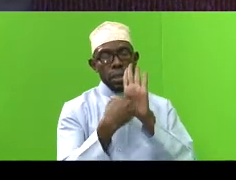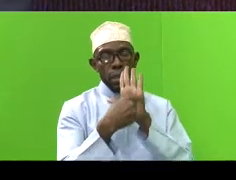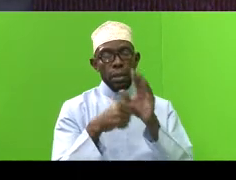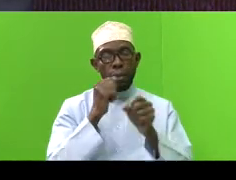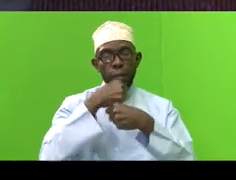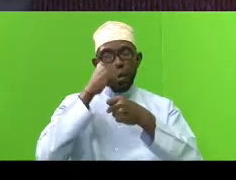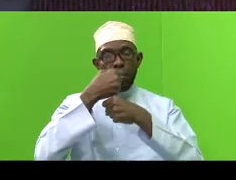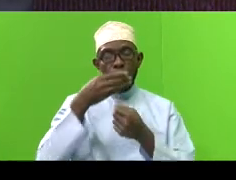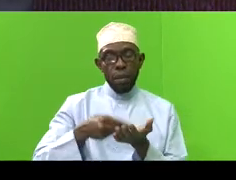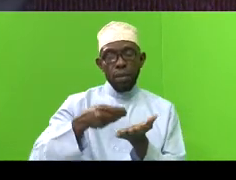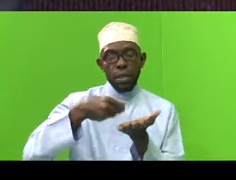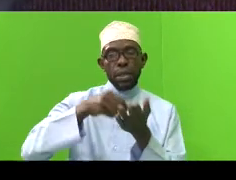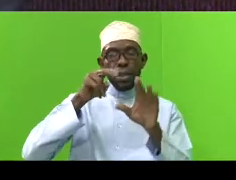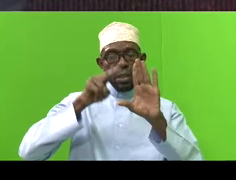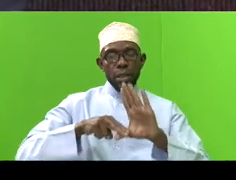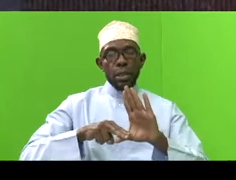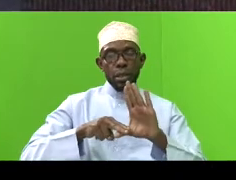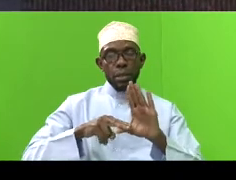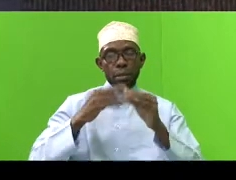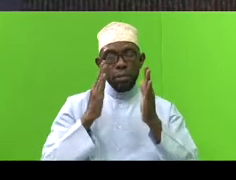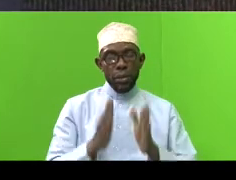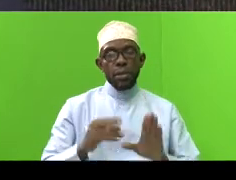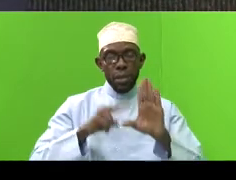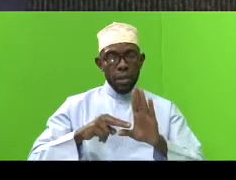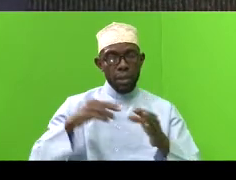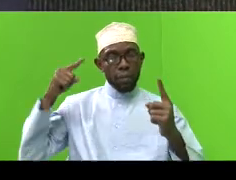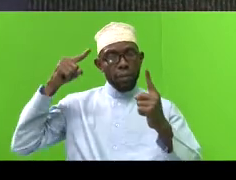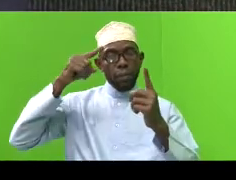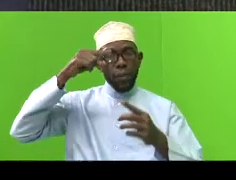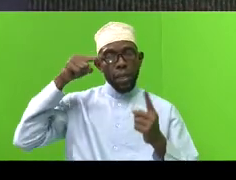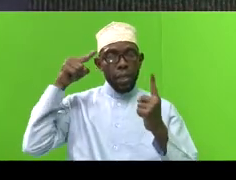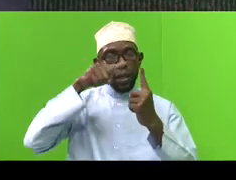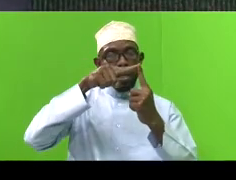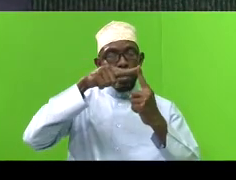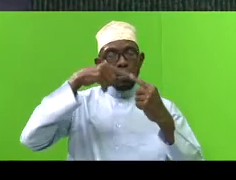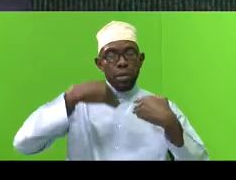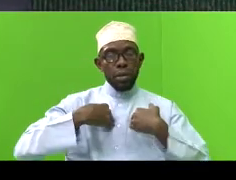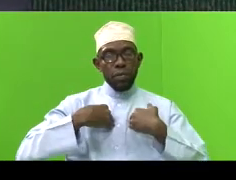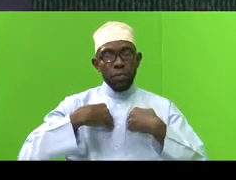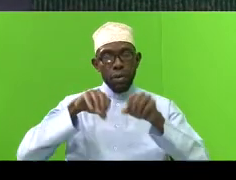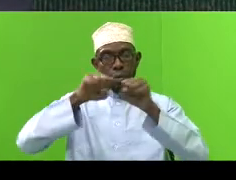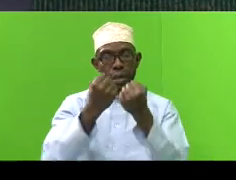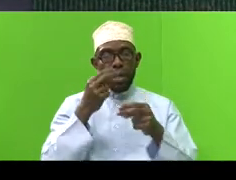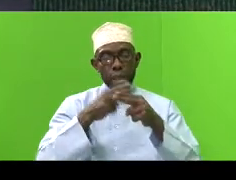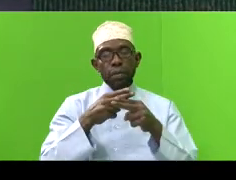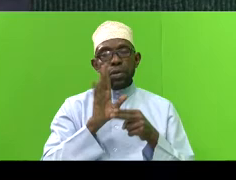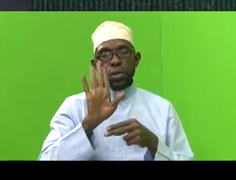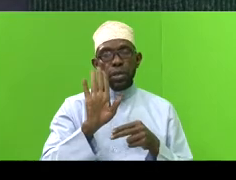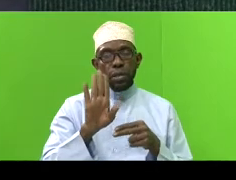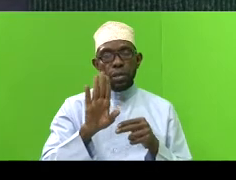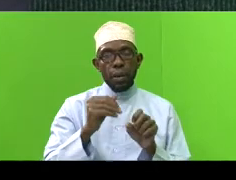pesa. Sasa wale huwa wanaketi watu, mtu akiwa na nia kwanza